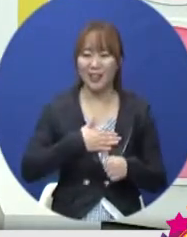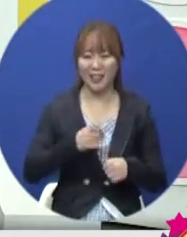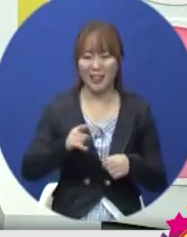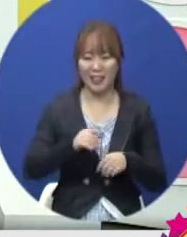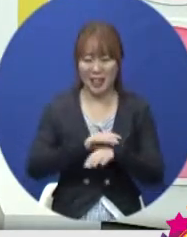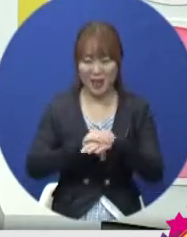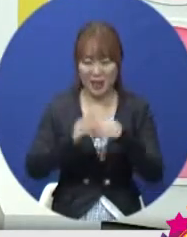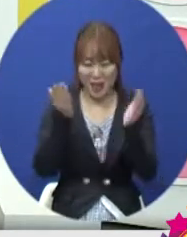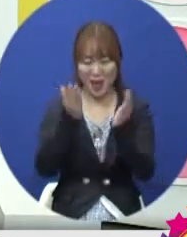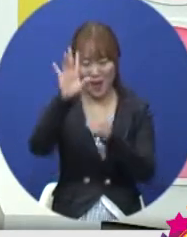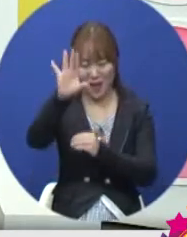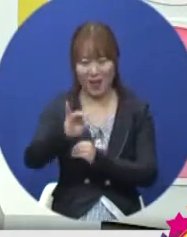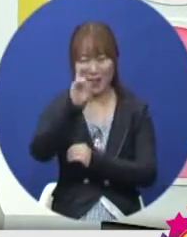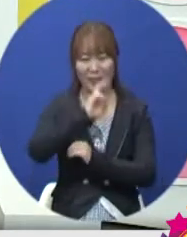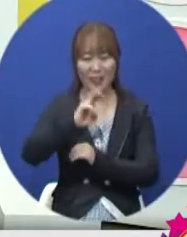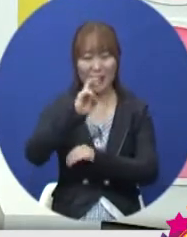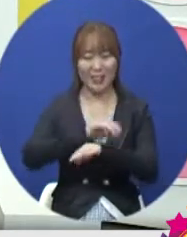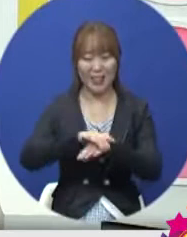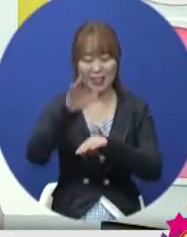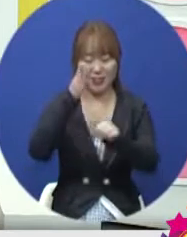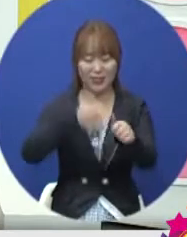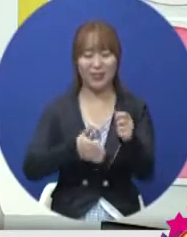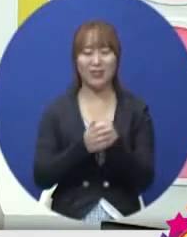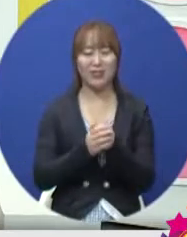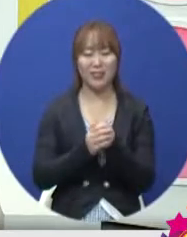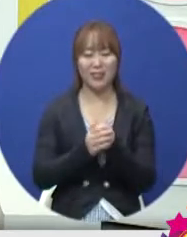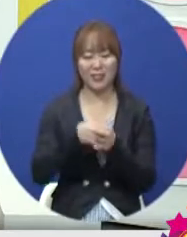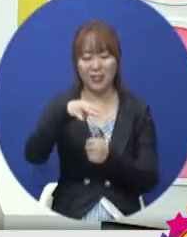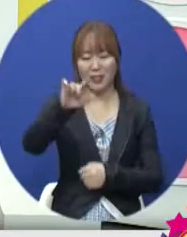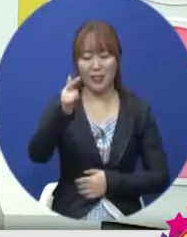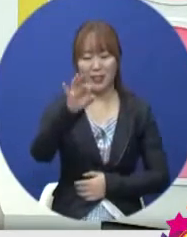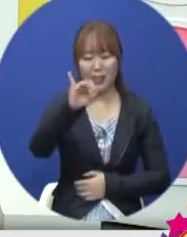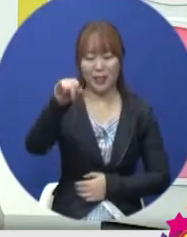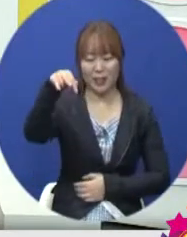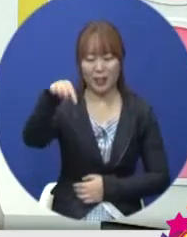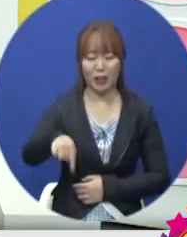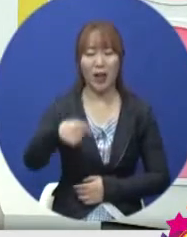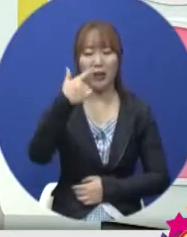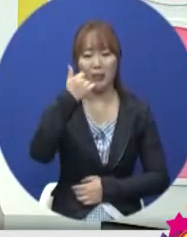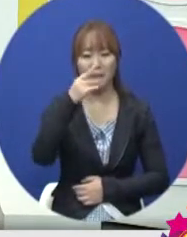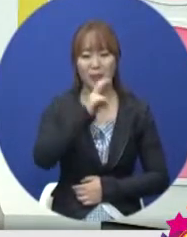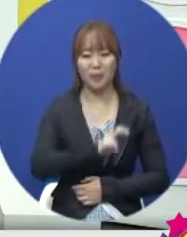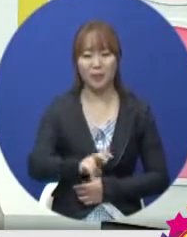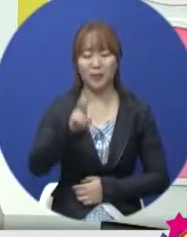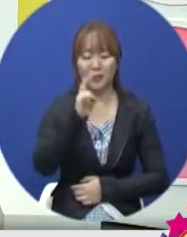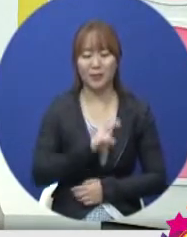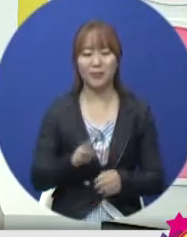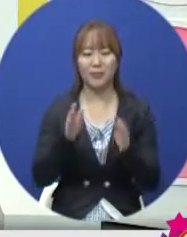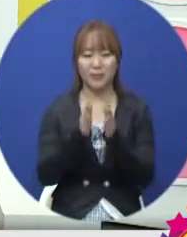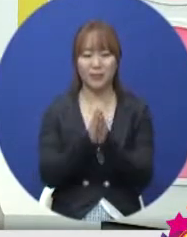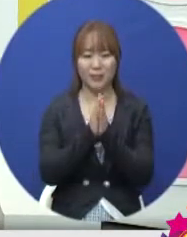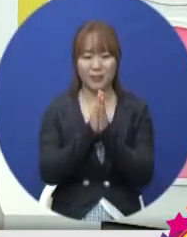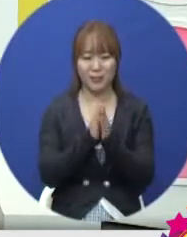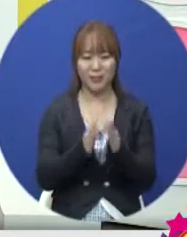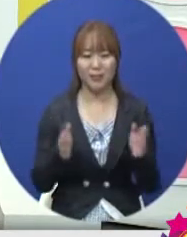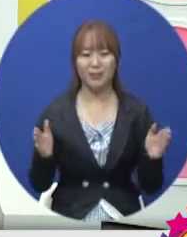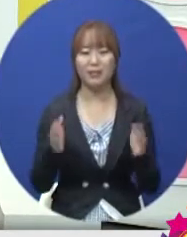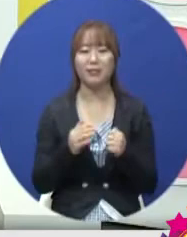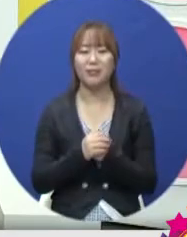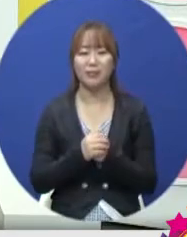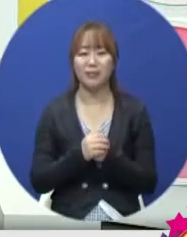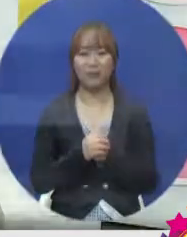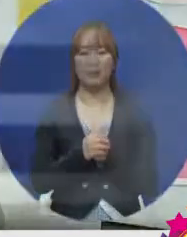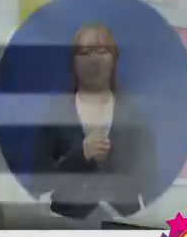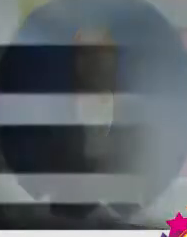맞는 노래 우리 예. 아버님 잘 노래 불러주세요. 예, 예 고맙습니다. 자, 신유수 이수 아버님께서 부르십니다.